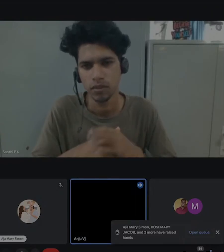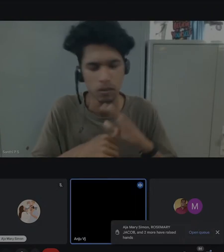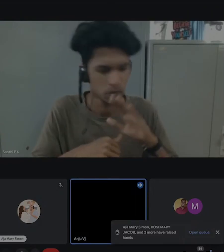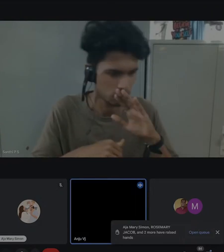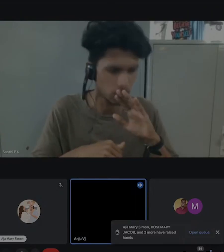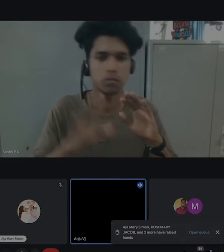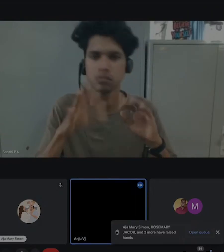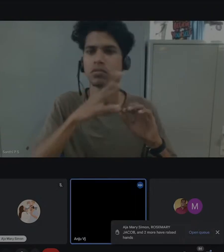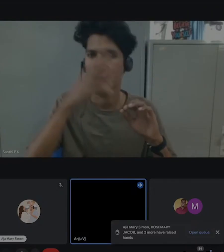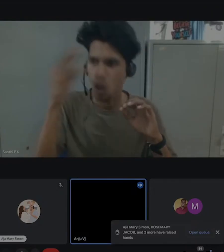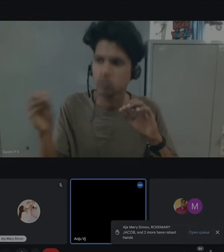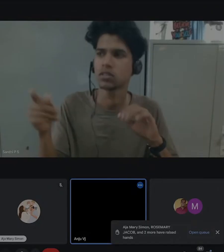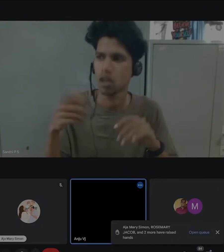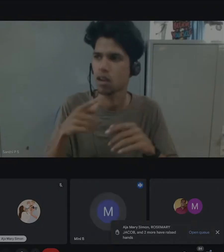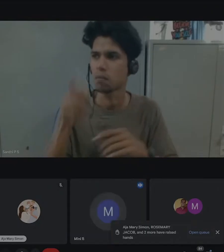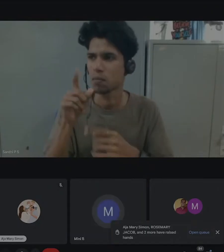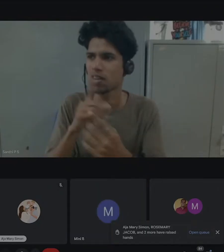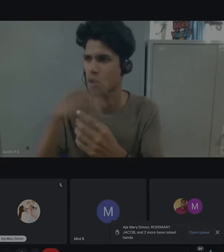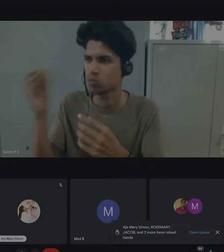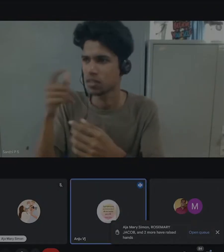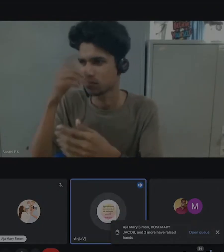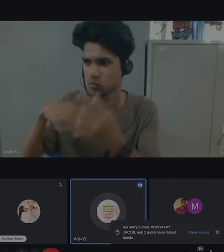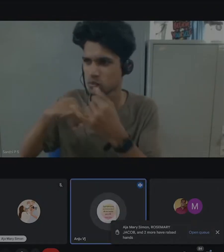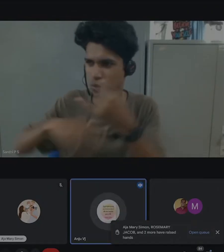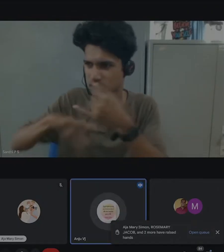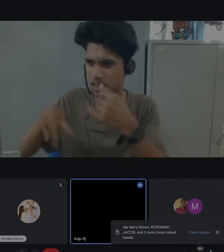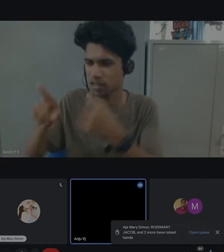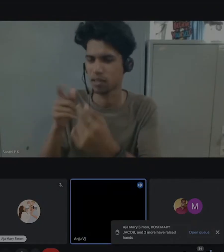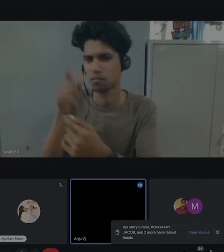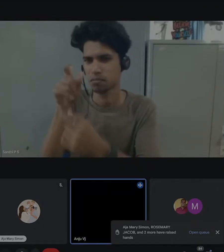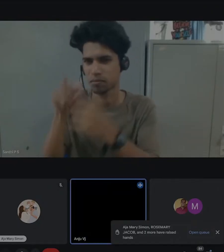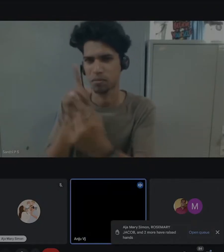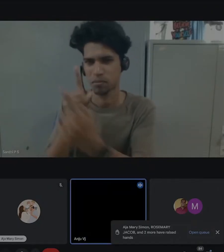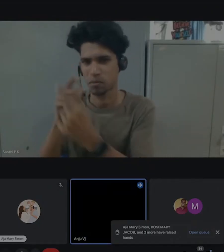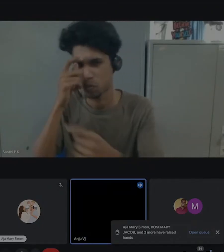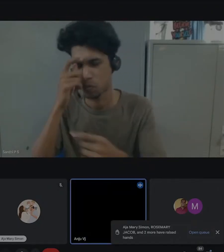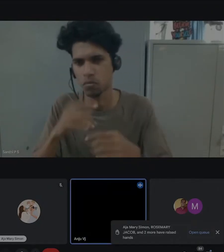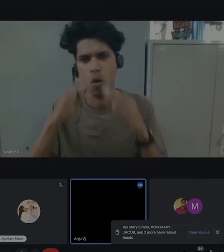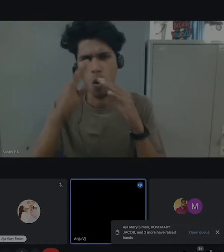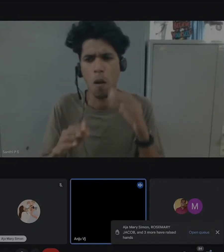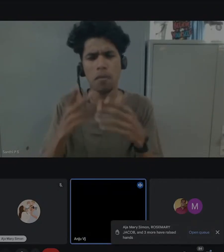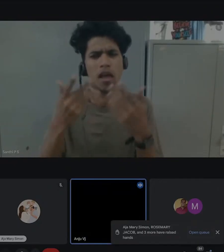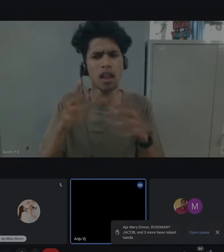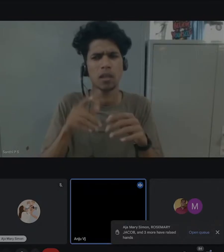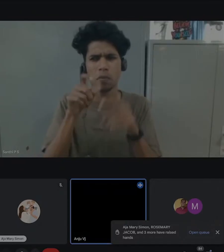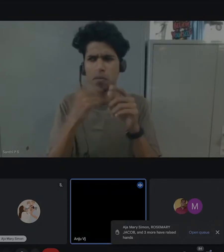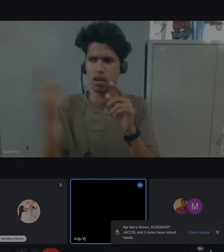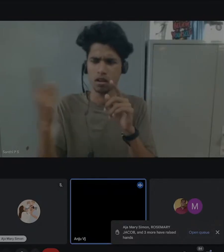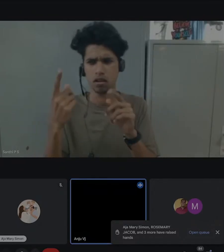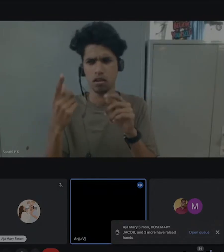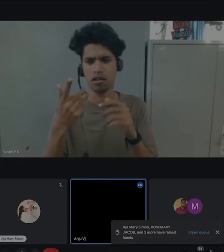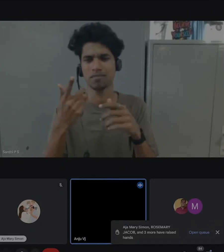പുറത്തിറങ്ങുമ്പോഴാണ് ബുദ്ധിമുട്ടെന്നാണ് പറഞ്ഞത് അല്ലേ? അതെ. വീട്ടിൽ ആൾക്കാർ ആരെങ്കിലും വരുവാണെങ്കിൽ അവരോട് സംസാരിക്കാനും ബുദ്ധിമുട്ടുണ്ടോ? ബന്ധുക്കളോ,